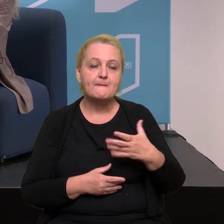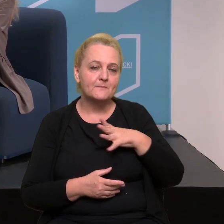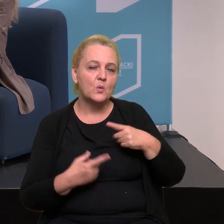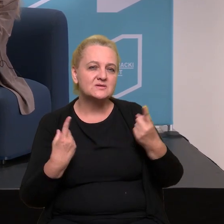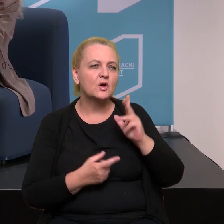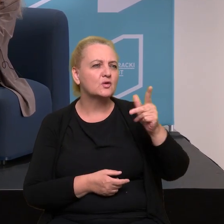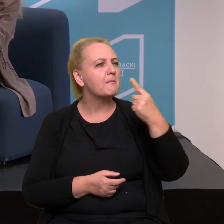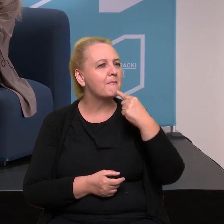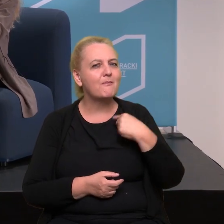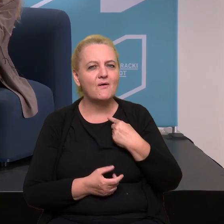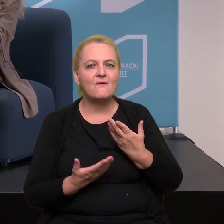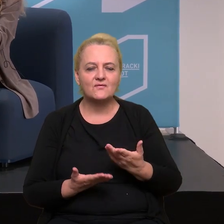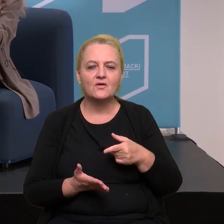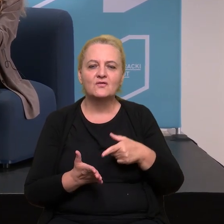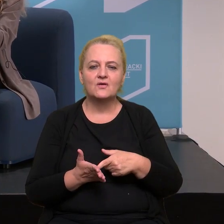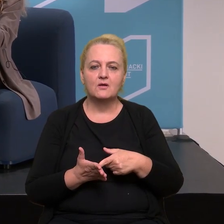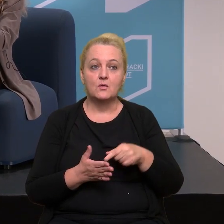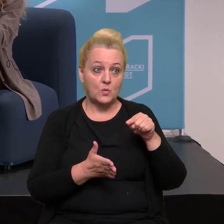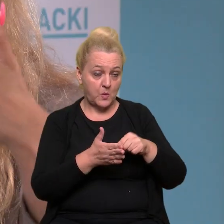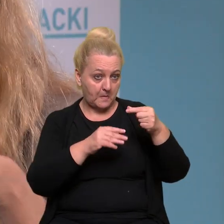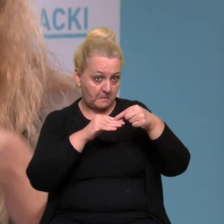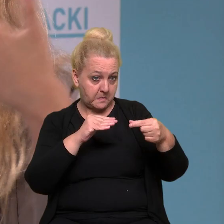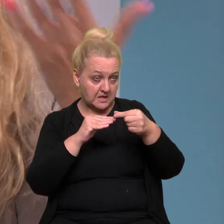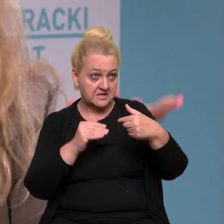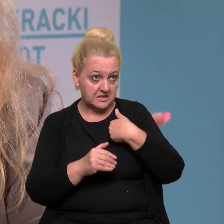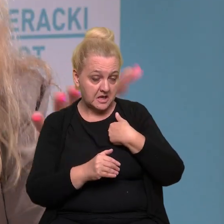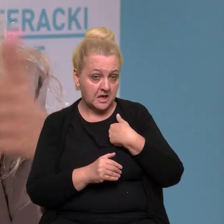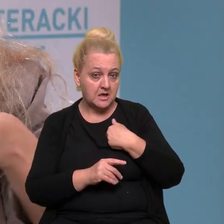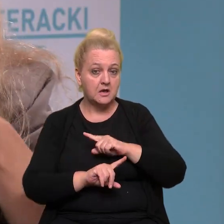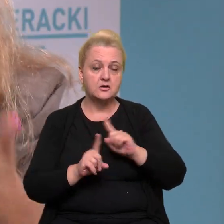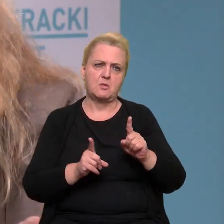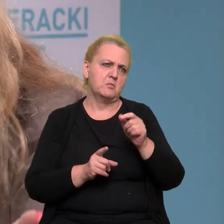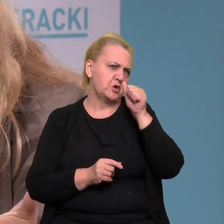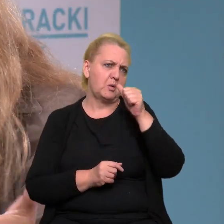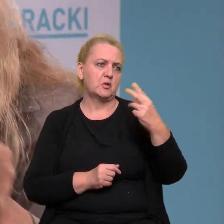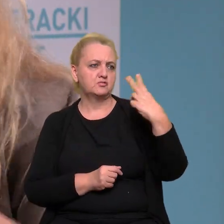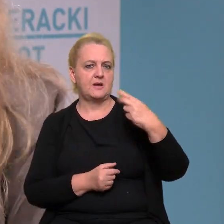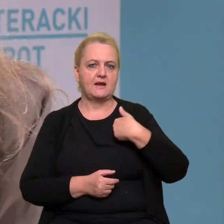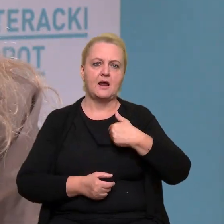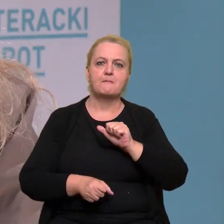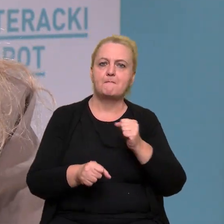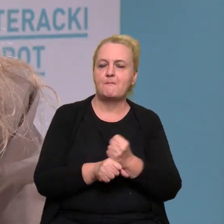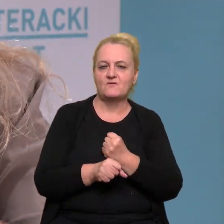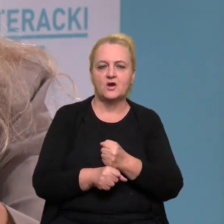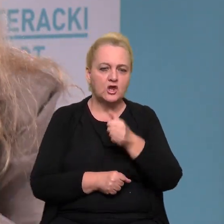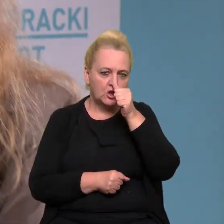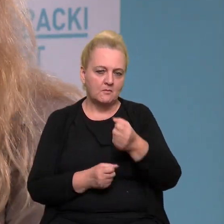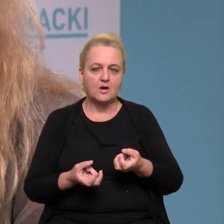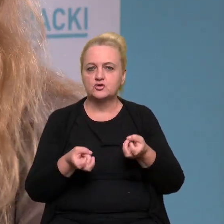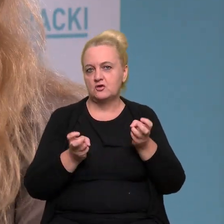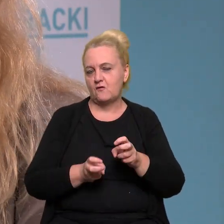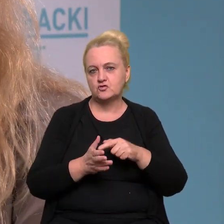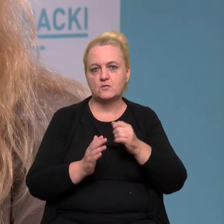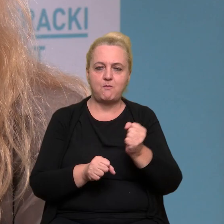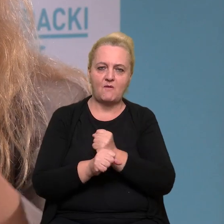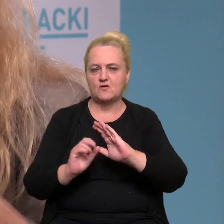ktoś powiedział, z takimi paznokciami, jakie mam, nie można mnie brać poważnie i nie mogę tworzyć poważnej